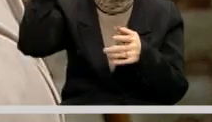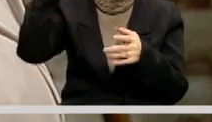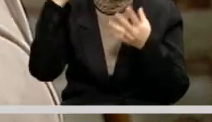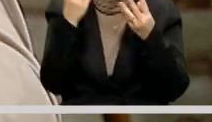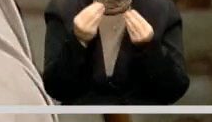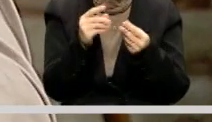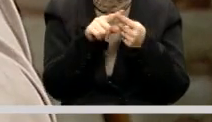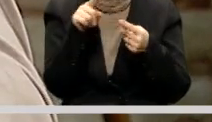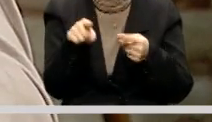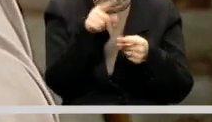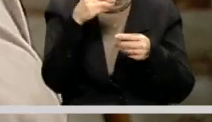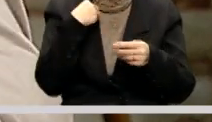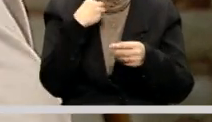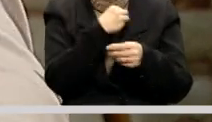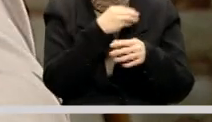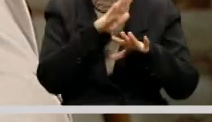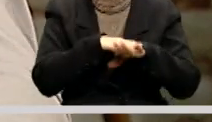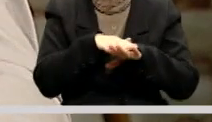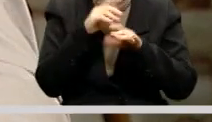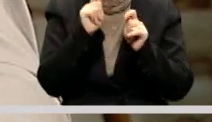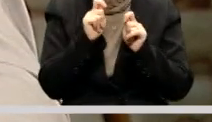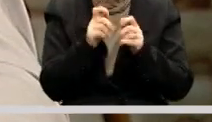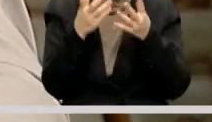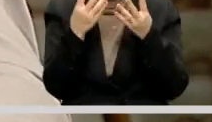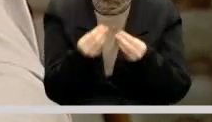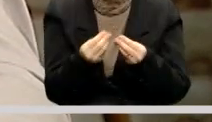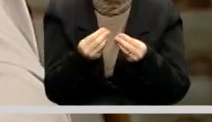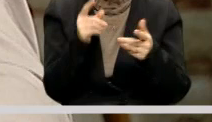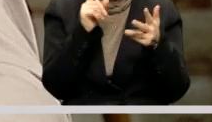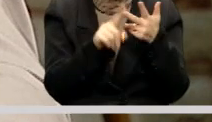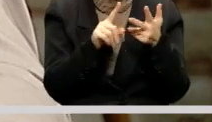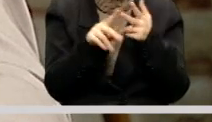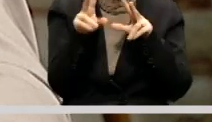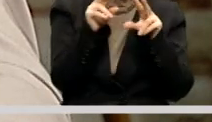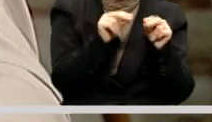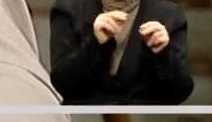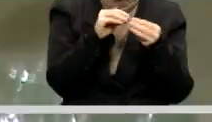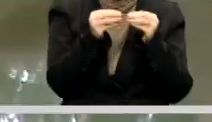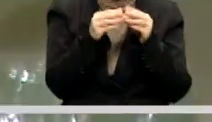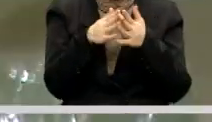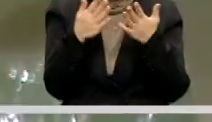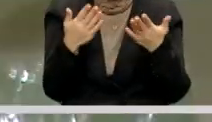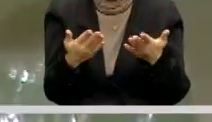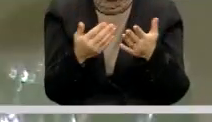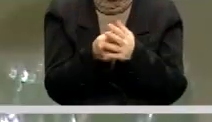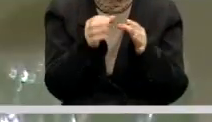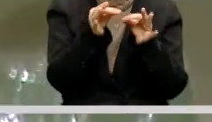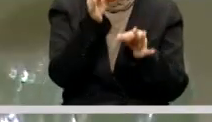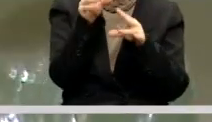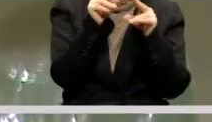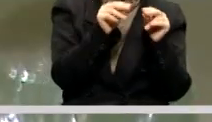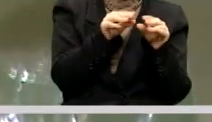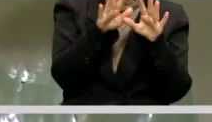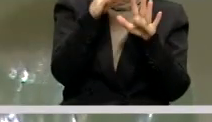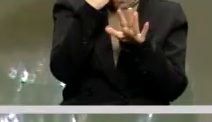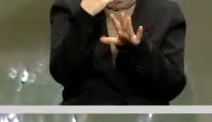etmek gerçekten zorluyor bizi. Üçüncü bir yine uyku uyuyamama durumu var. Paradoksal insomni. Kişi uyku uyuyamadığını